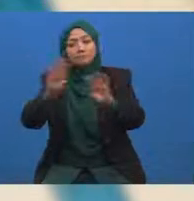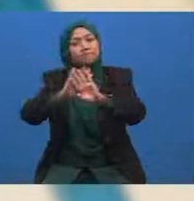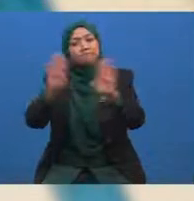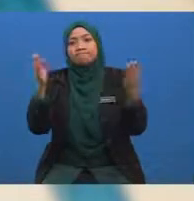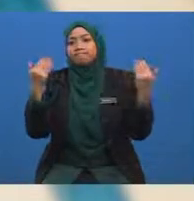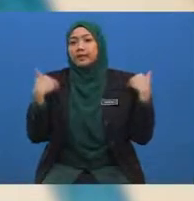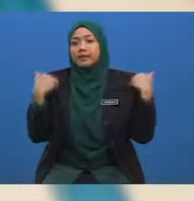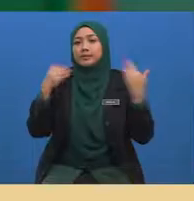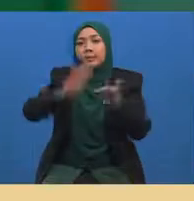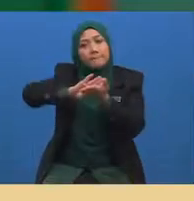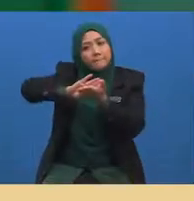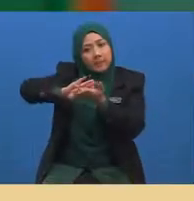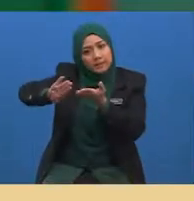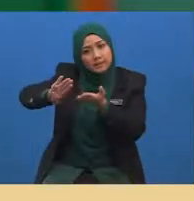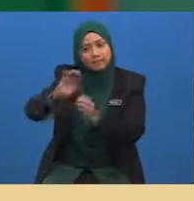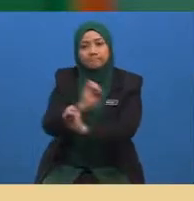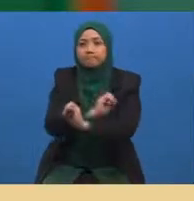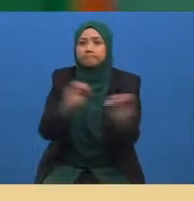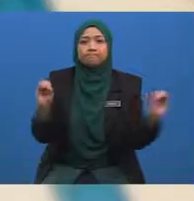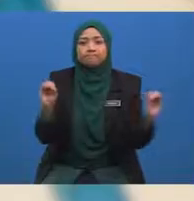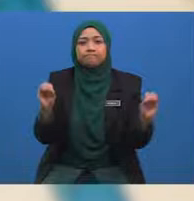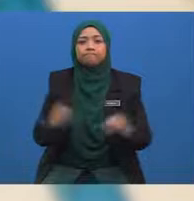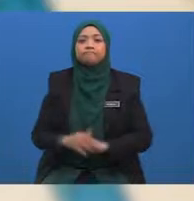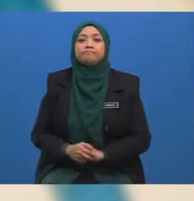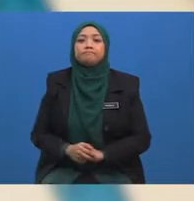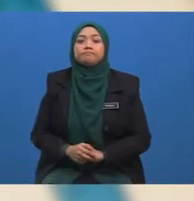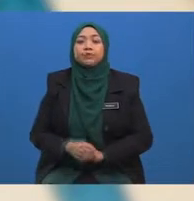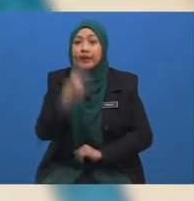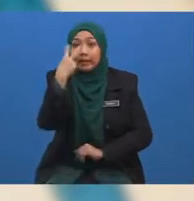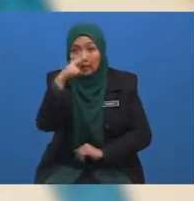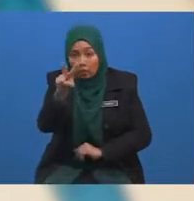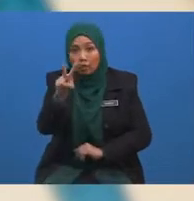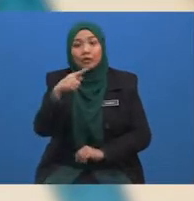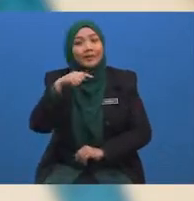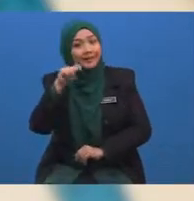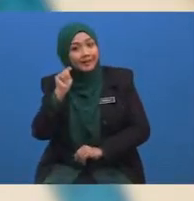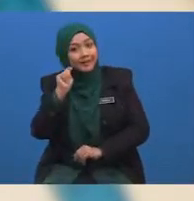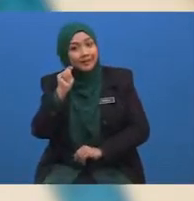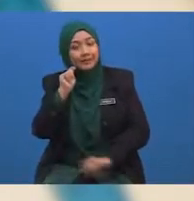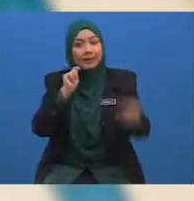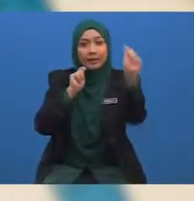baki. Kita berbalik semula kepada paparan tadi ya.